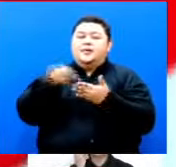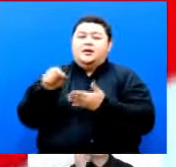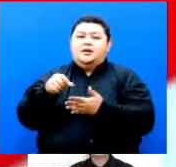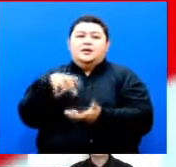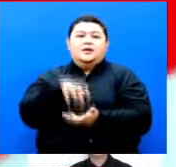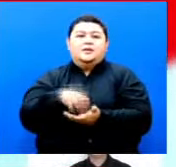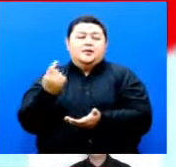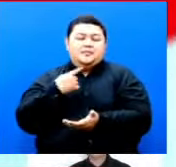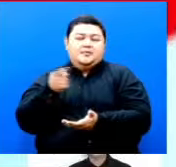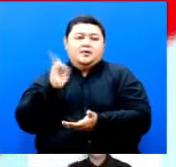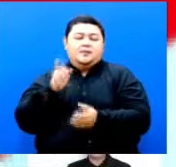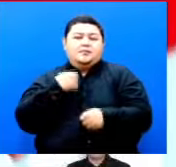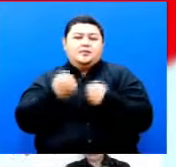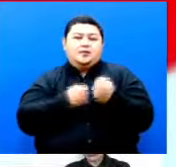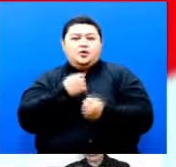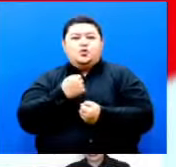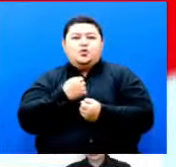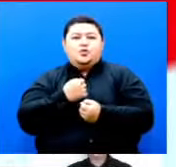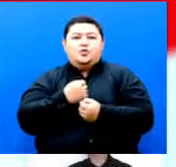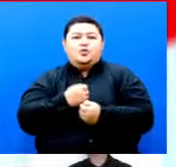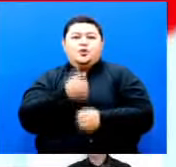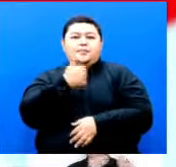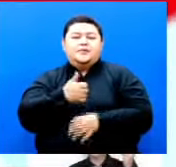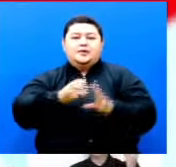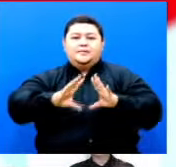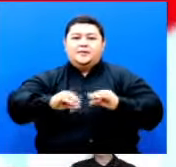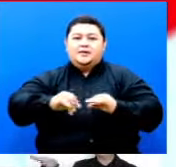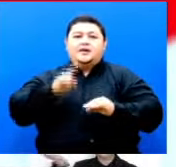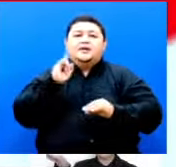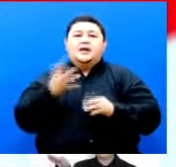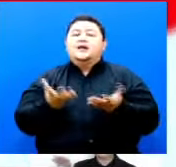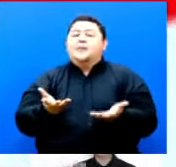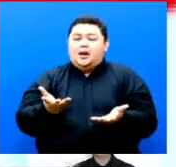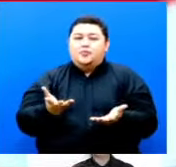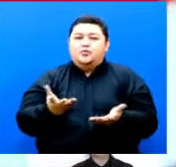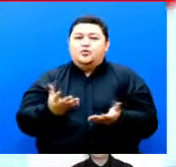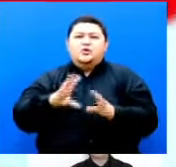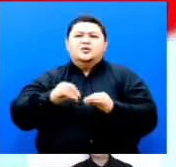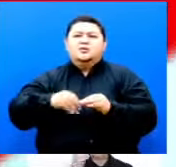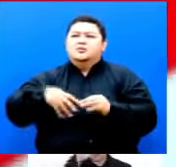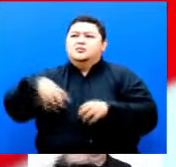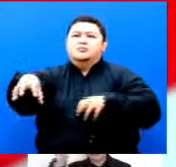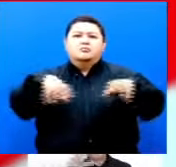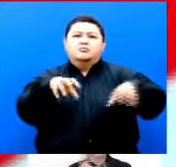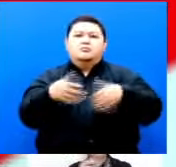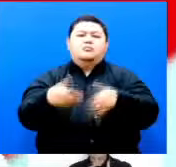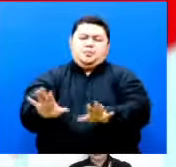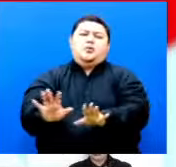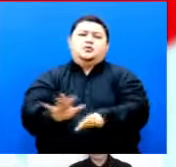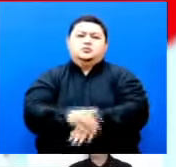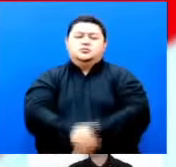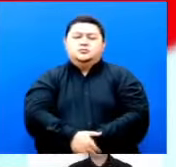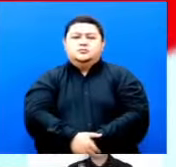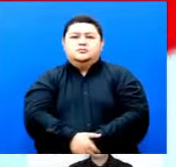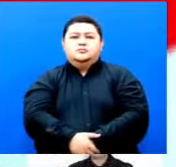kami.Kami menerapkanapayangdisebut bekerjadarimanasaja. KementerianSekretariatKabinettelah